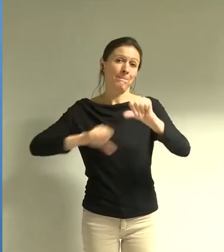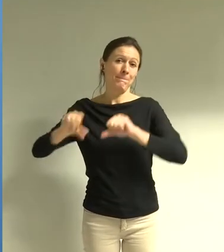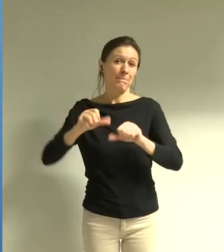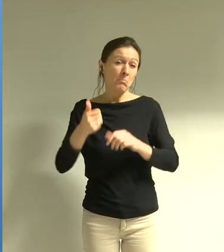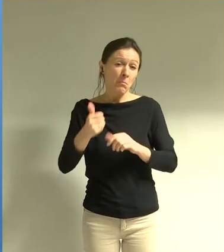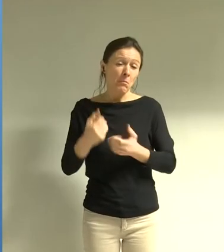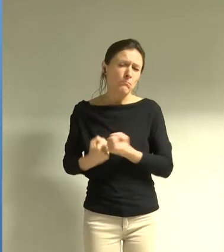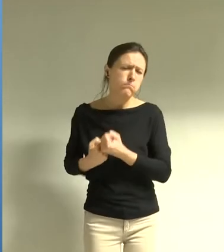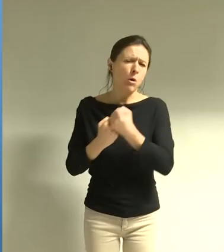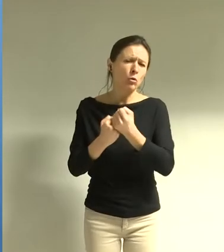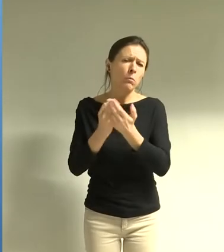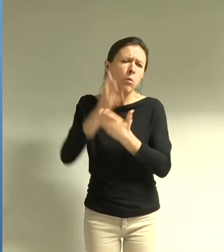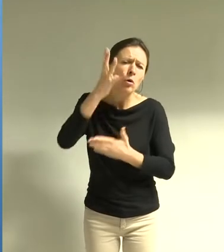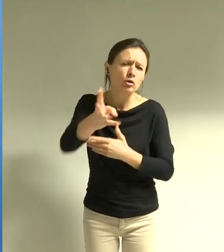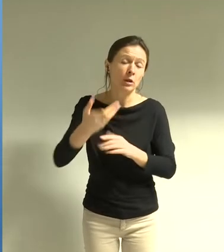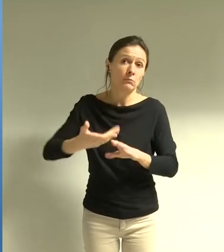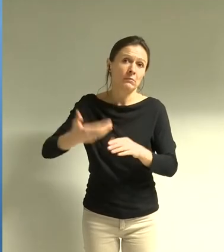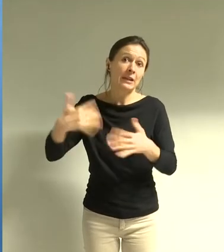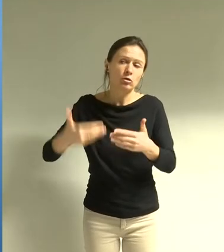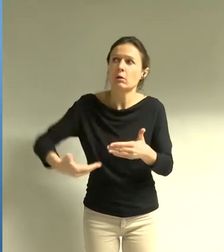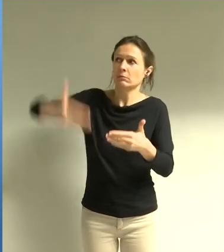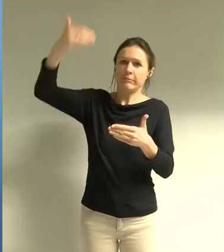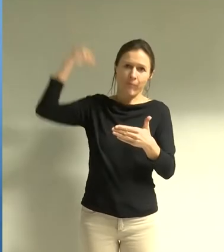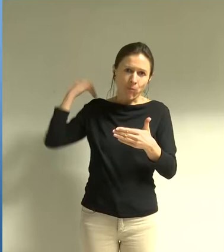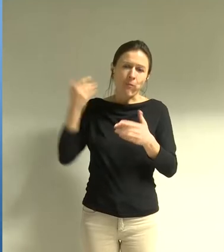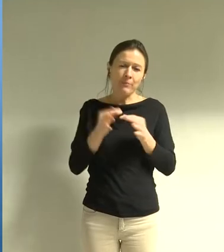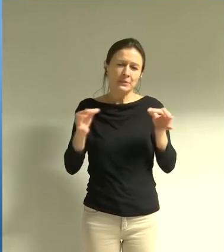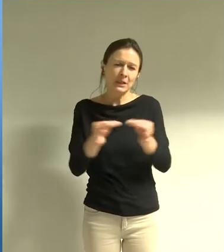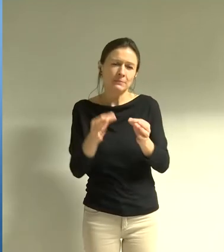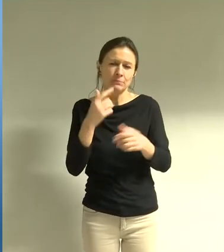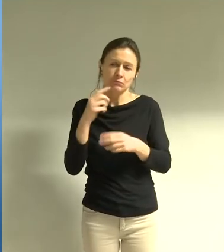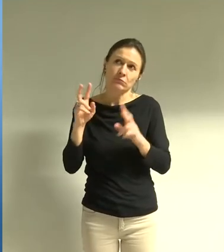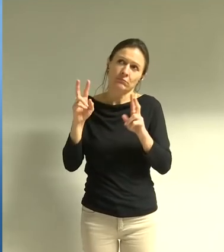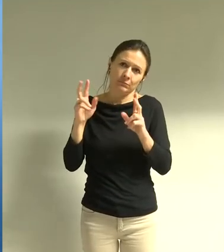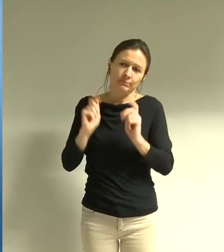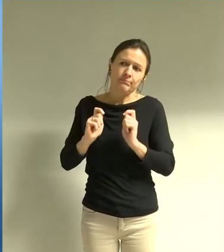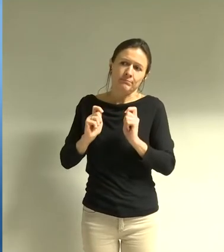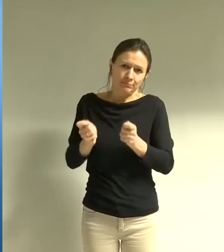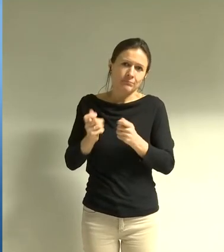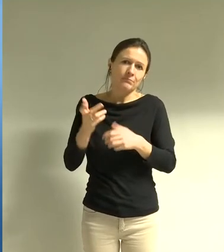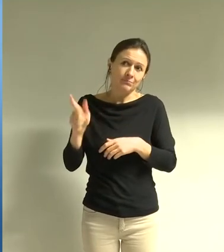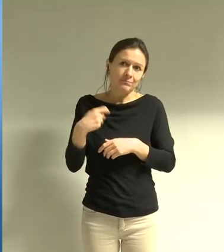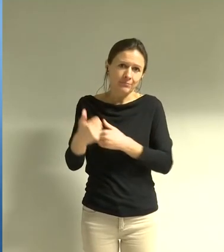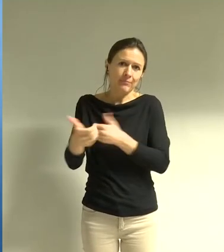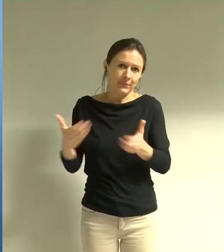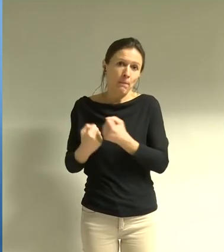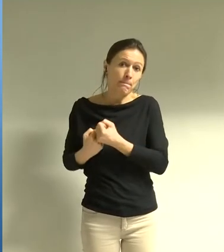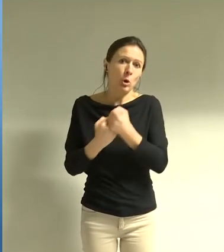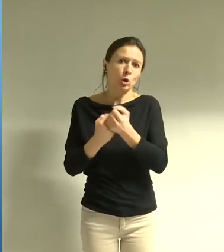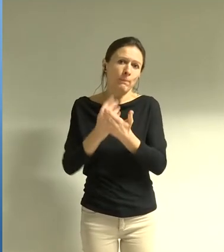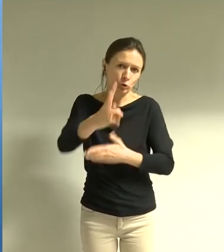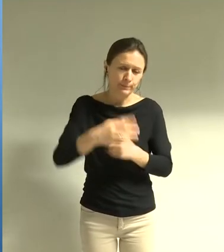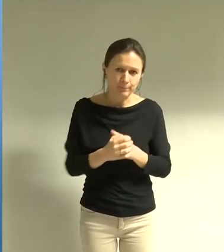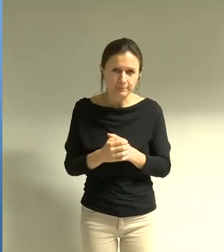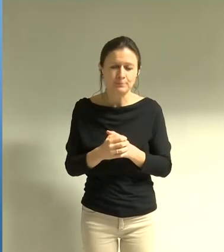bien avant la constitution de l'équipement de la salle en tant que tel et à ce titre bénéficient de cette catégorie de porter et